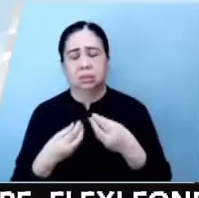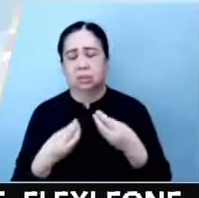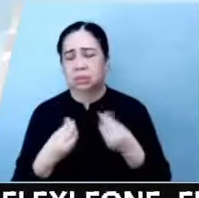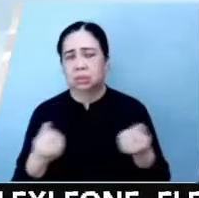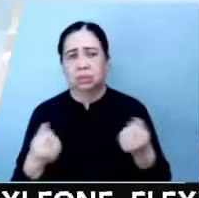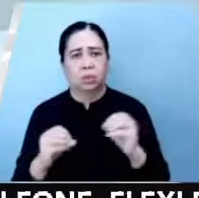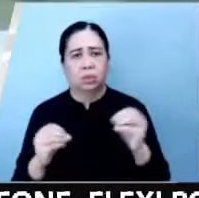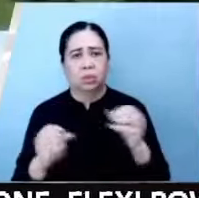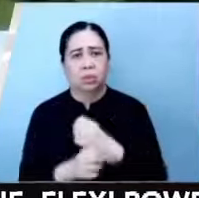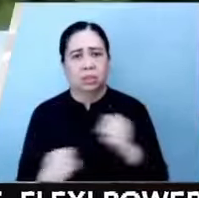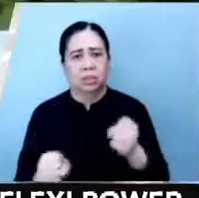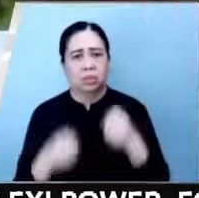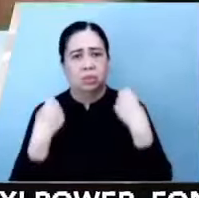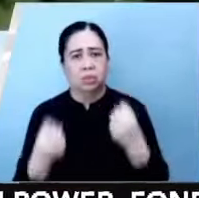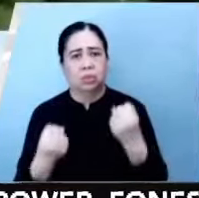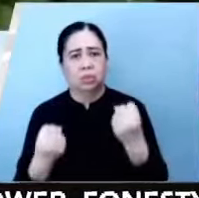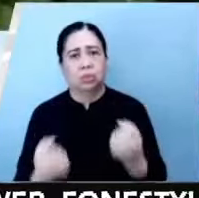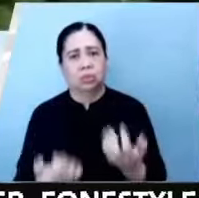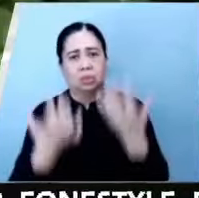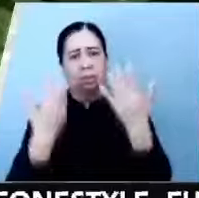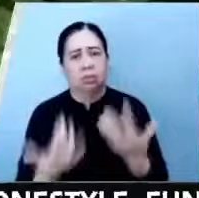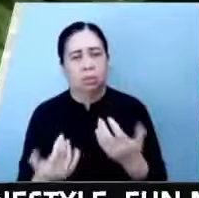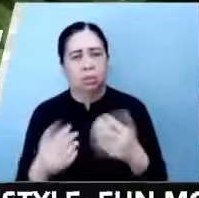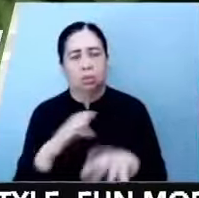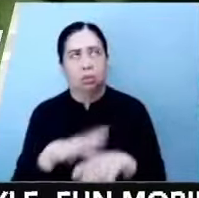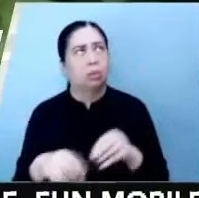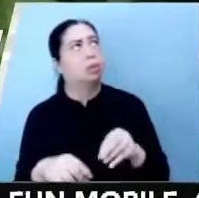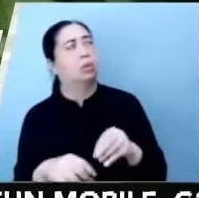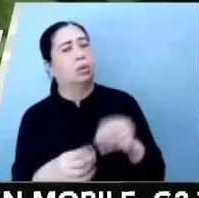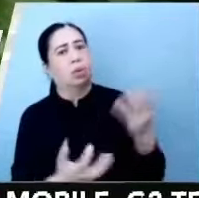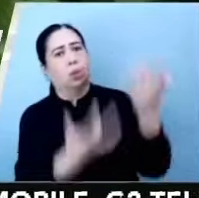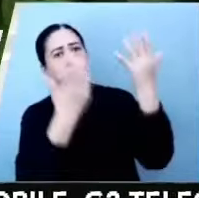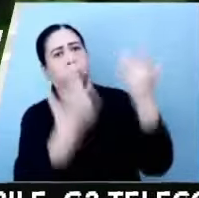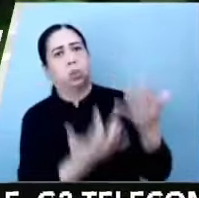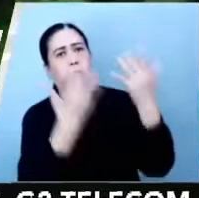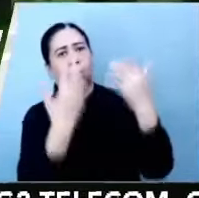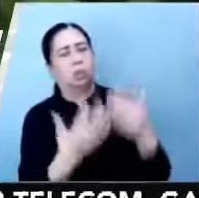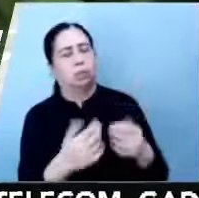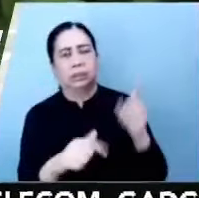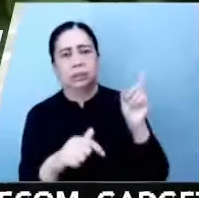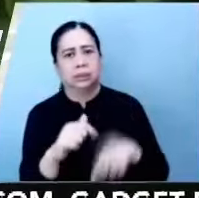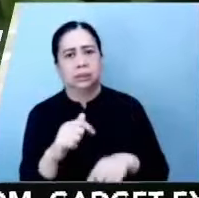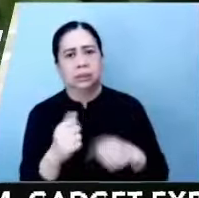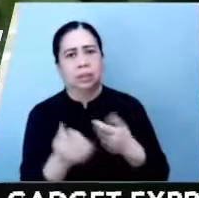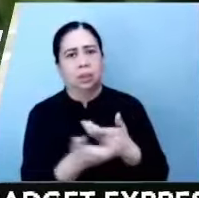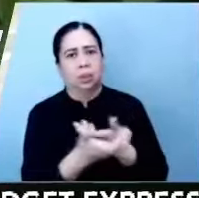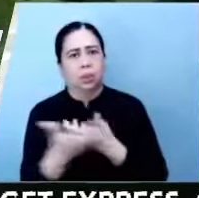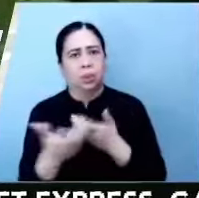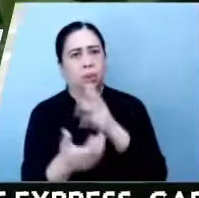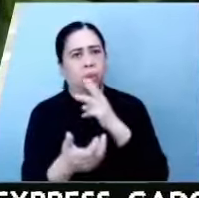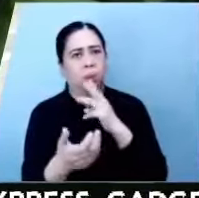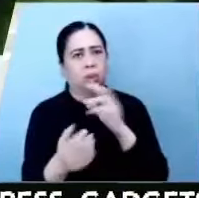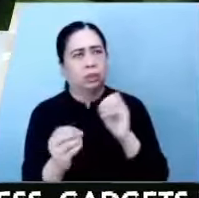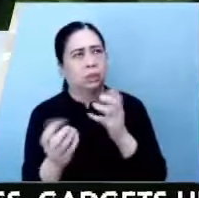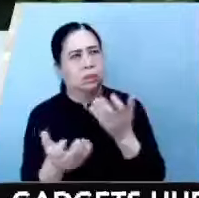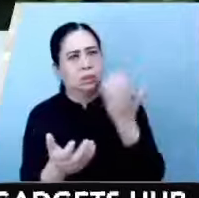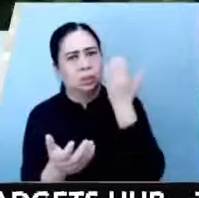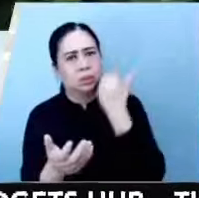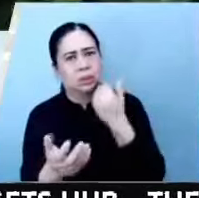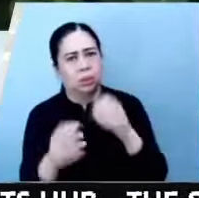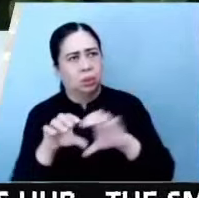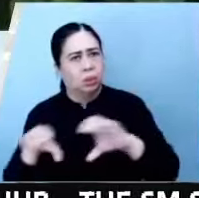lakas ng apoy paglabas namin ang lakas lakas na ng apoy eh Hindi na kaya ng ano eh ng tubig eh eh ang host lang namin Ang